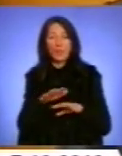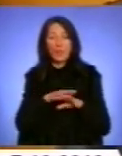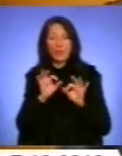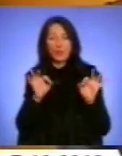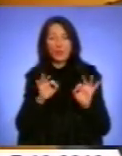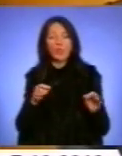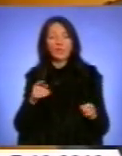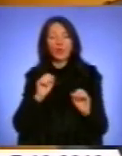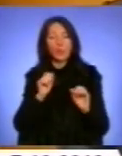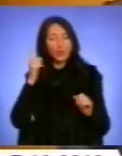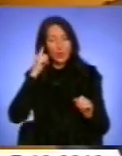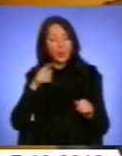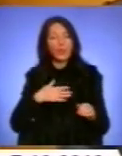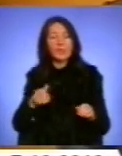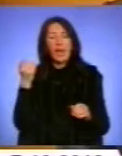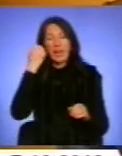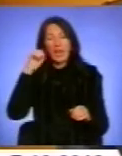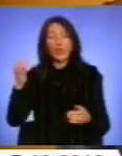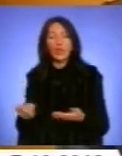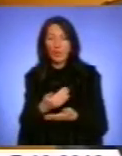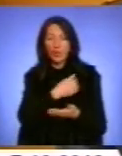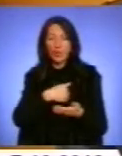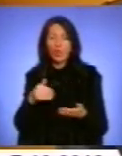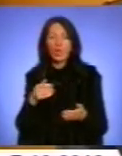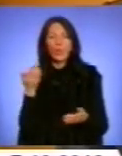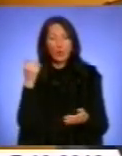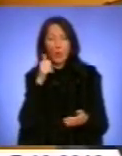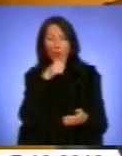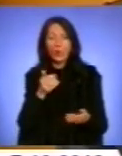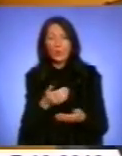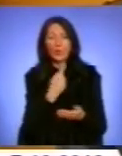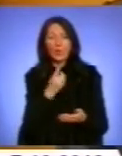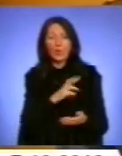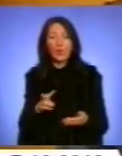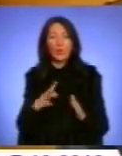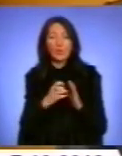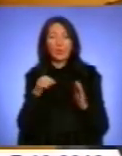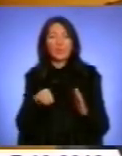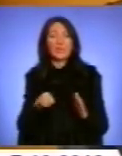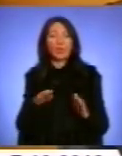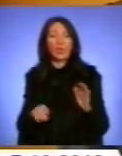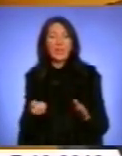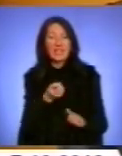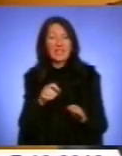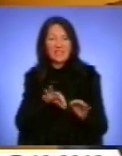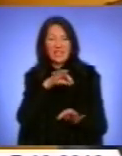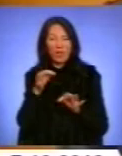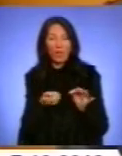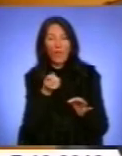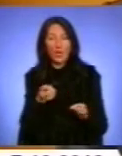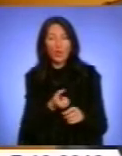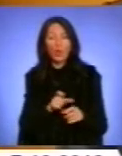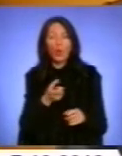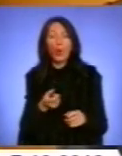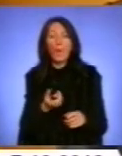рекордні урожаї. Минулого року зібрано 1 900 000 тонн зернових, цього року більше 2 мільйонів. Але